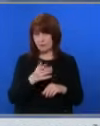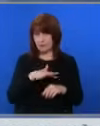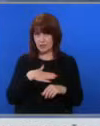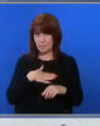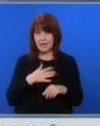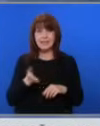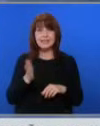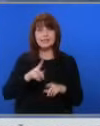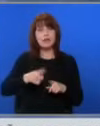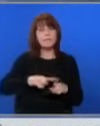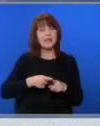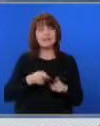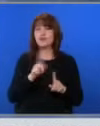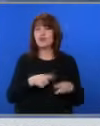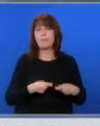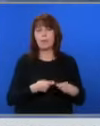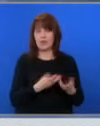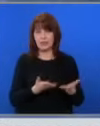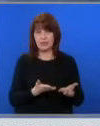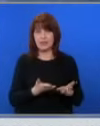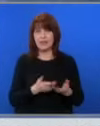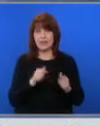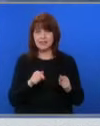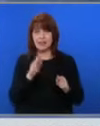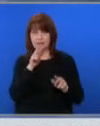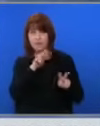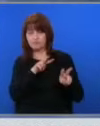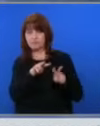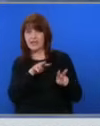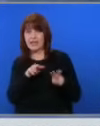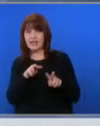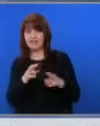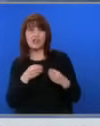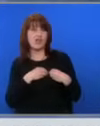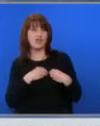провалят. Тези хора, които сега те гледат и вярват теб,